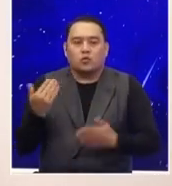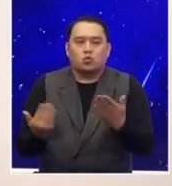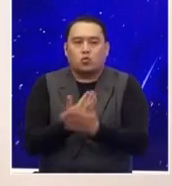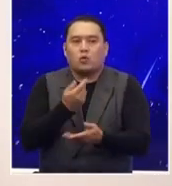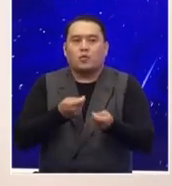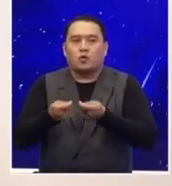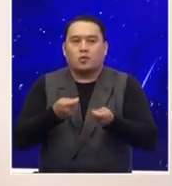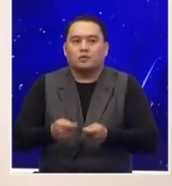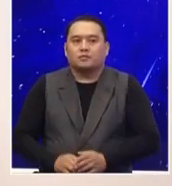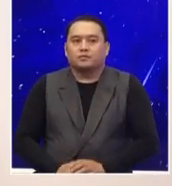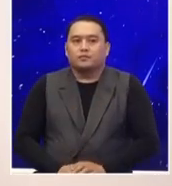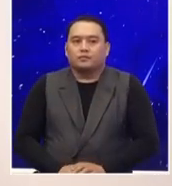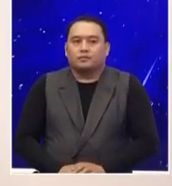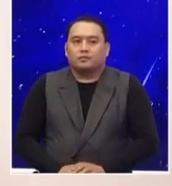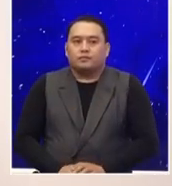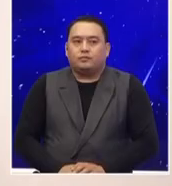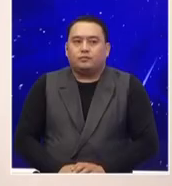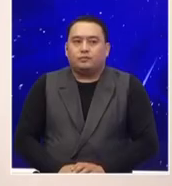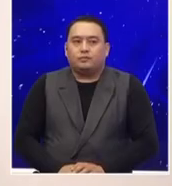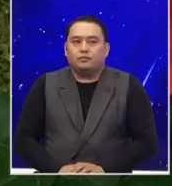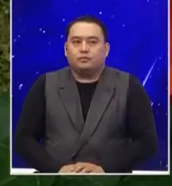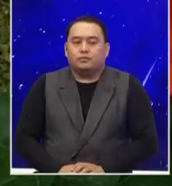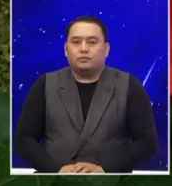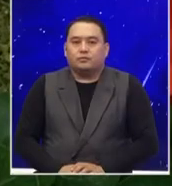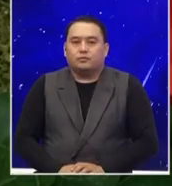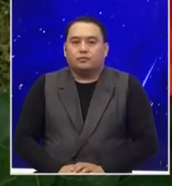Керимбеку на новом поприще.